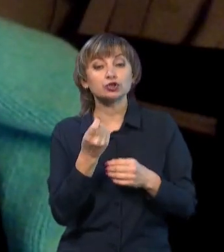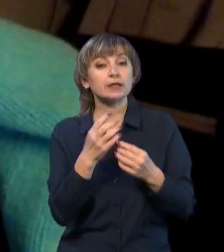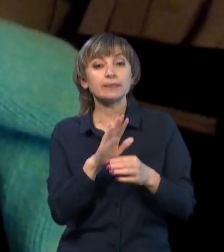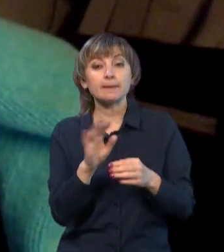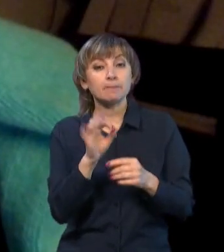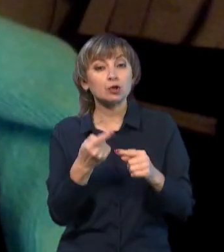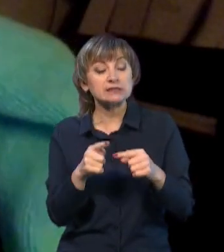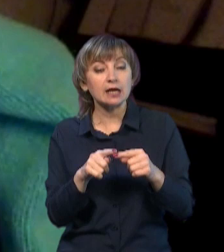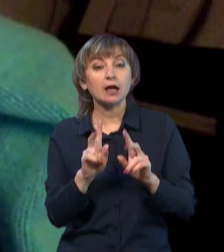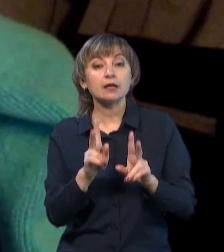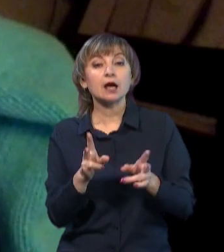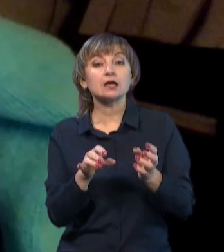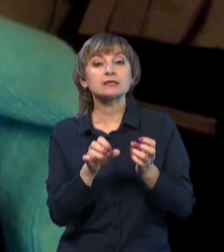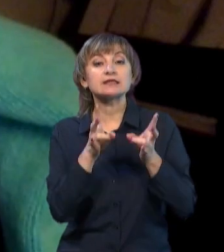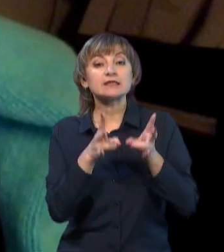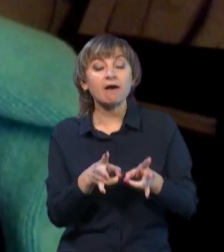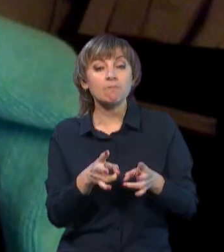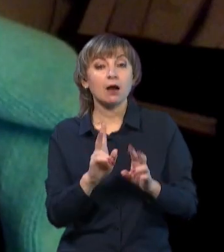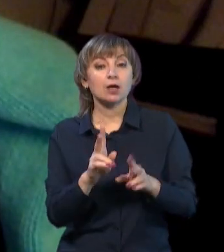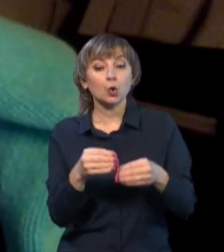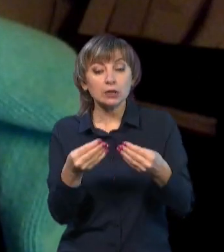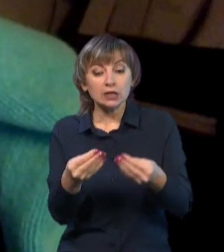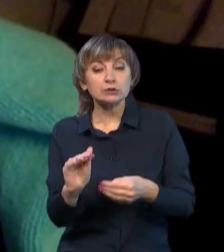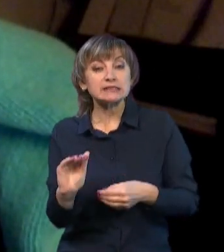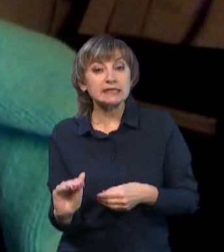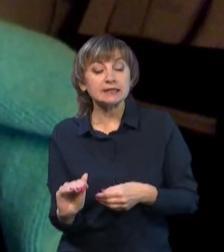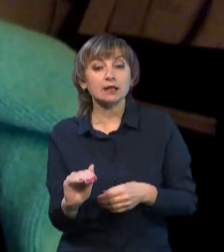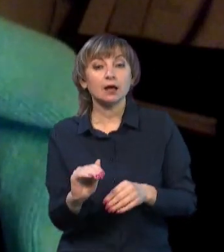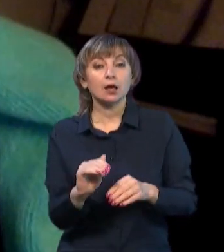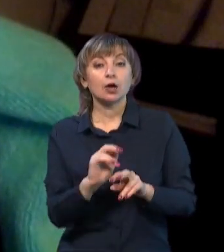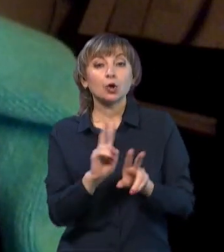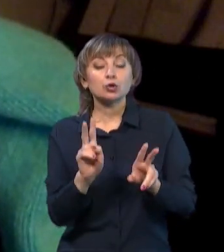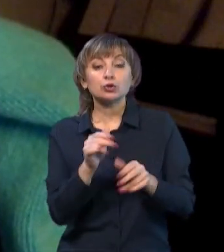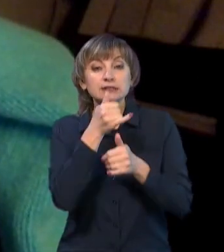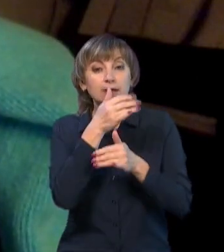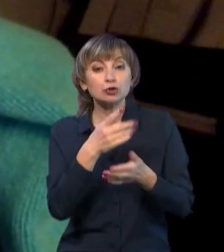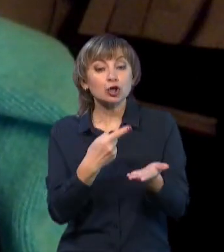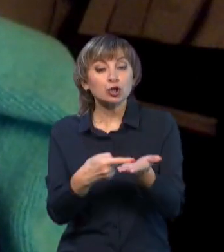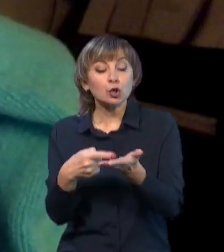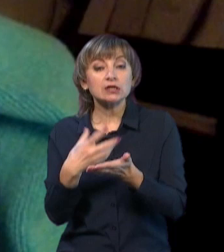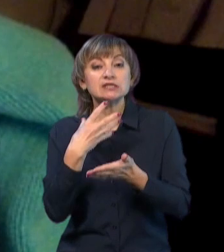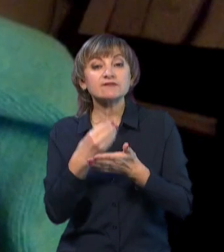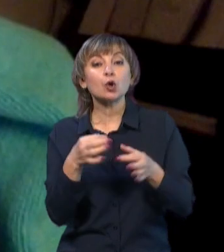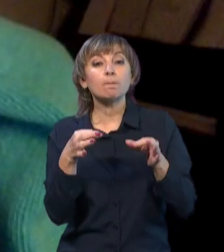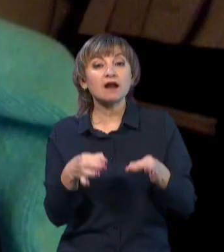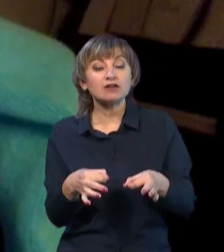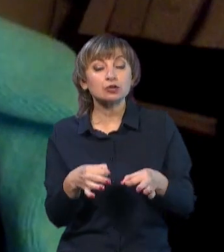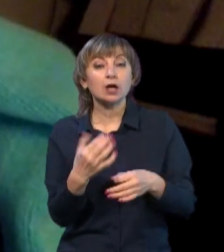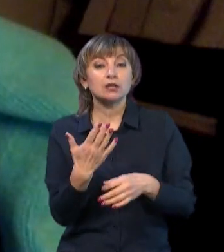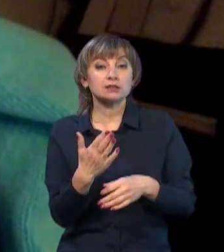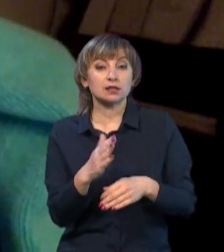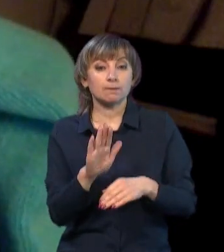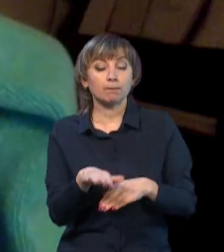те, як травма, яку наносять дитині, яку наносять комусь, хто не може доказати свою правоту, наскільки вона